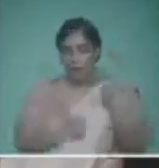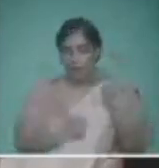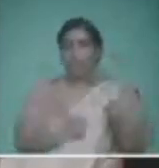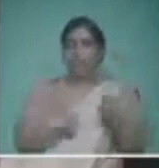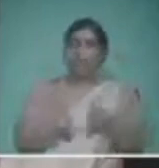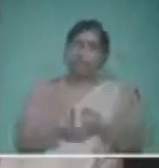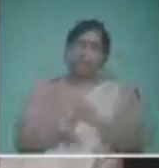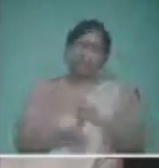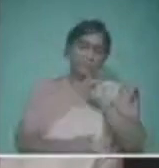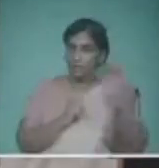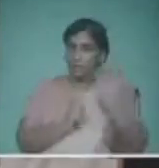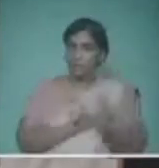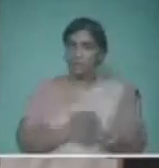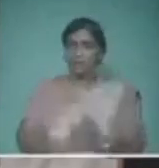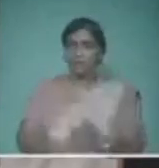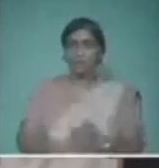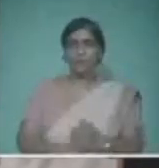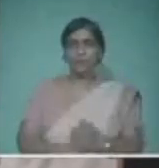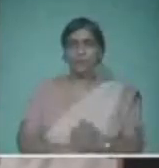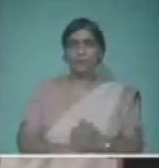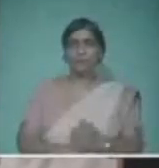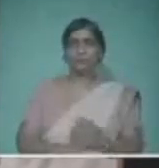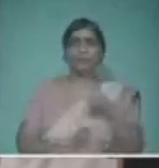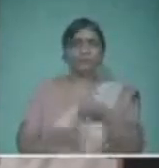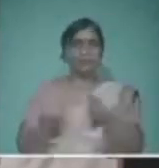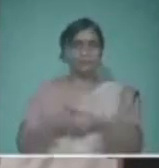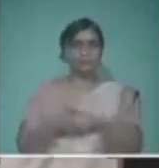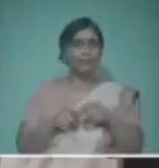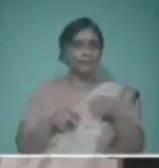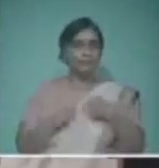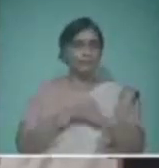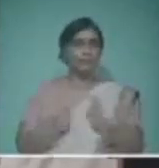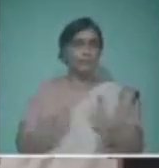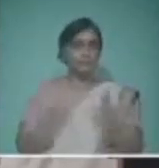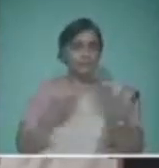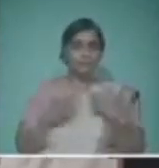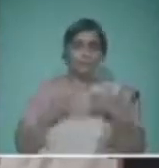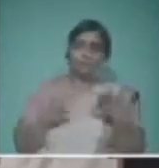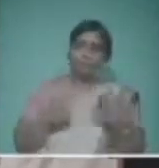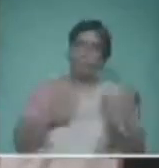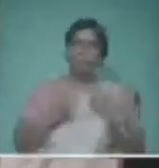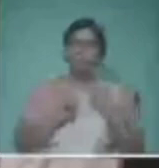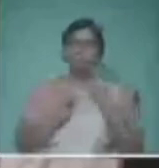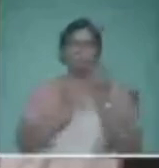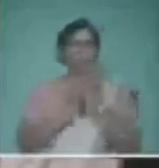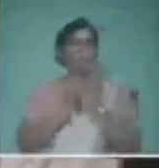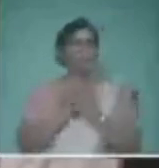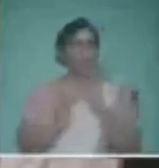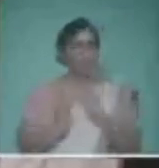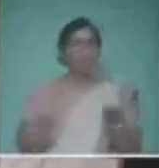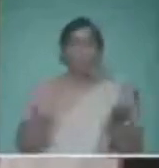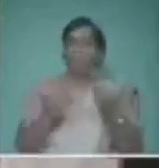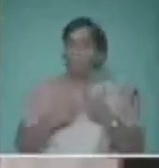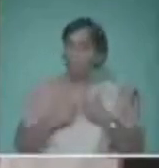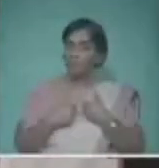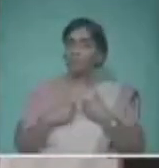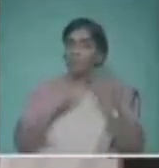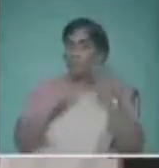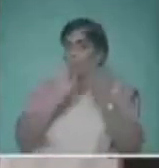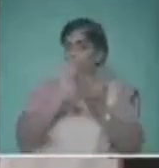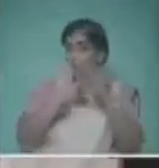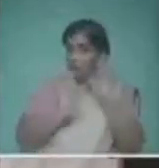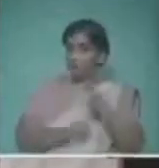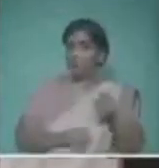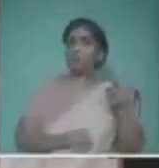බවද සඳහන් කරන්නට කැමැතියි. අද අප විසින් ක්‍රියාත්මක කරන කුමන ප්‍රතිසංස්කරණ වූද අප සැමෝම දැකීමට බලාපොරොත්තු